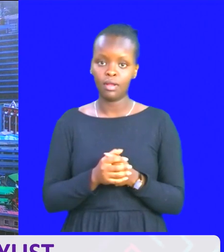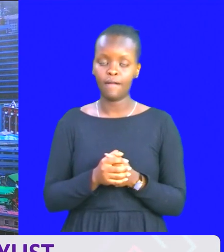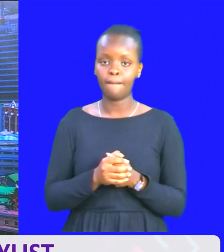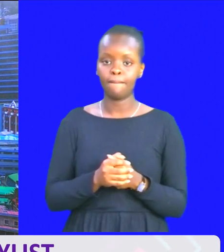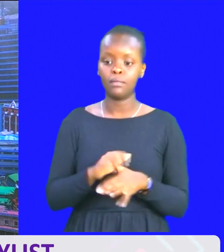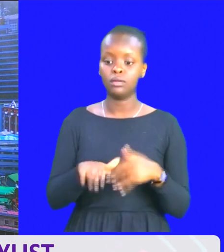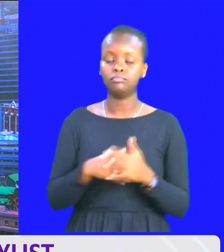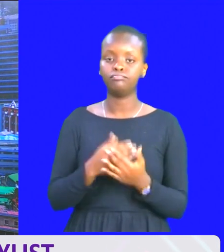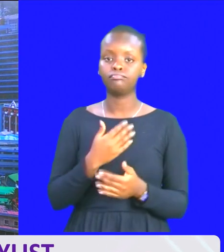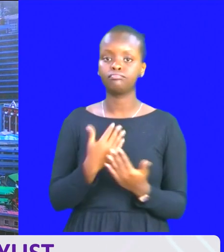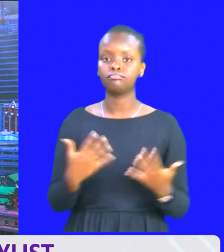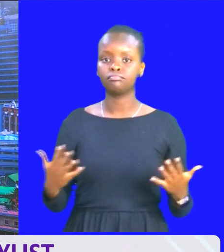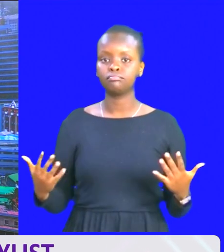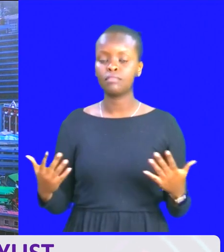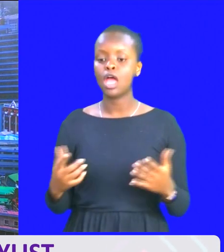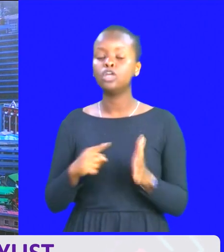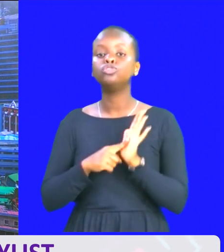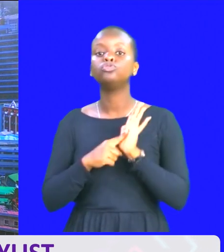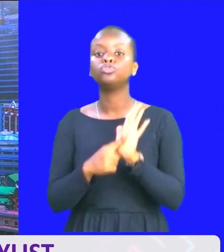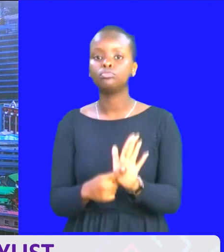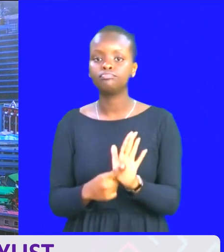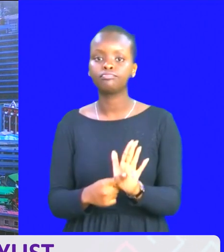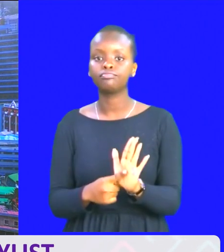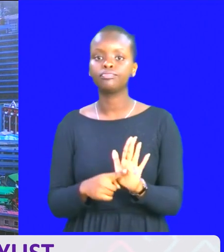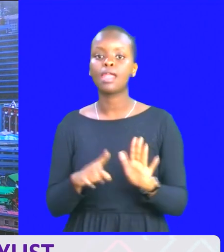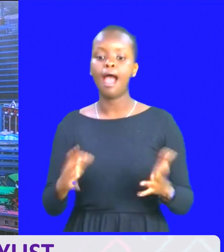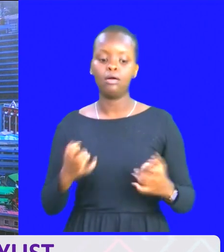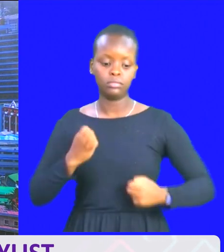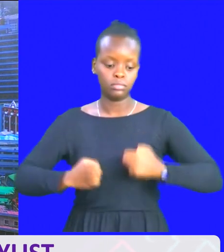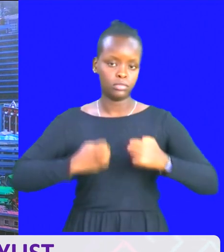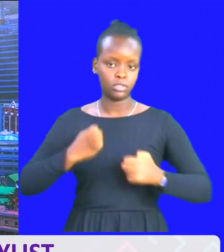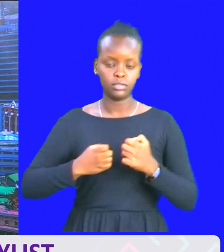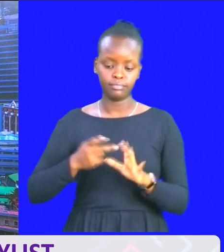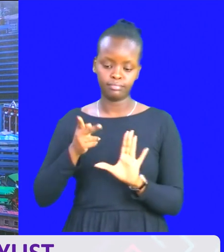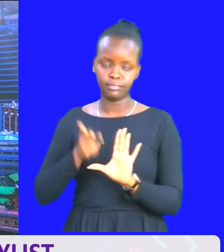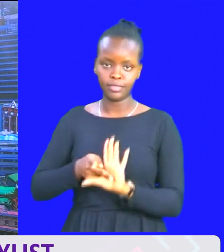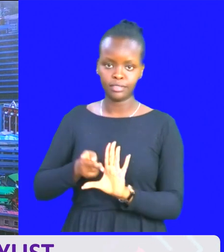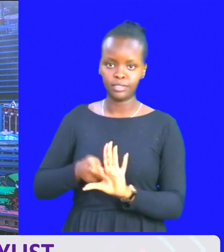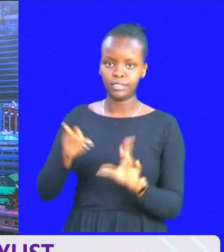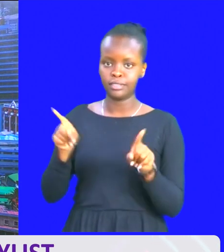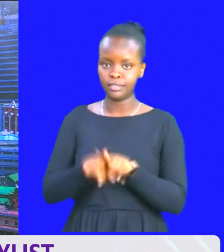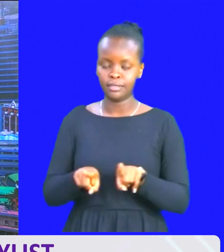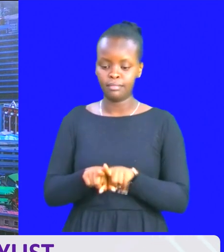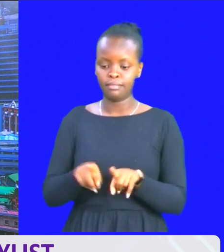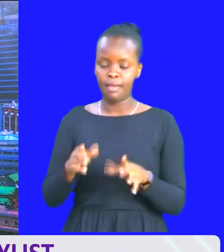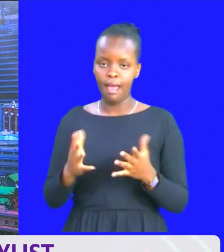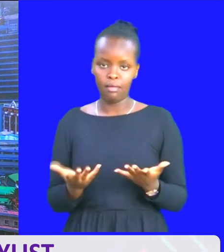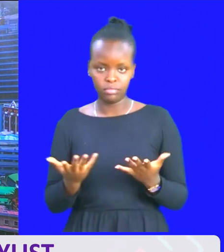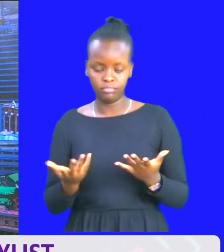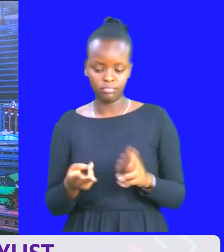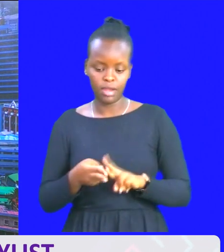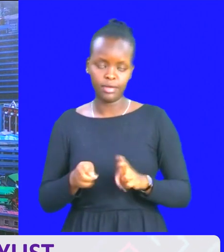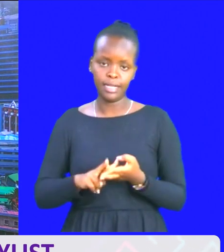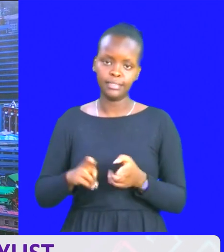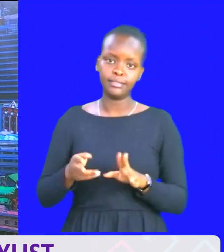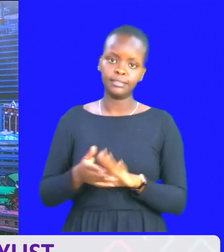these things, yeah. They reflect how you are emotionally, psychologically. It reflects pale mtaani how you relate to your family, you know.